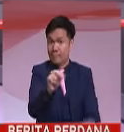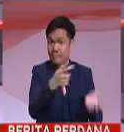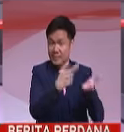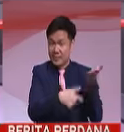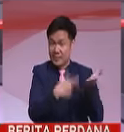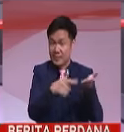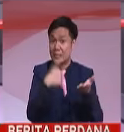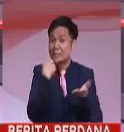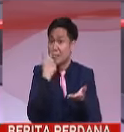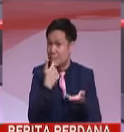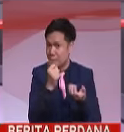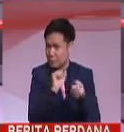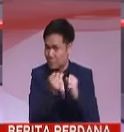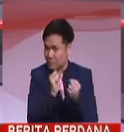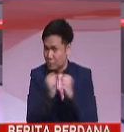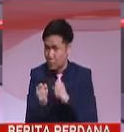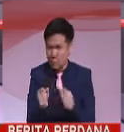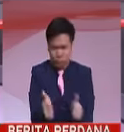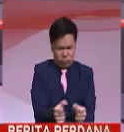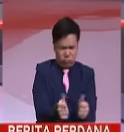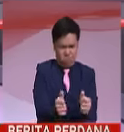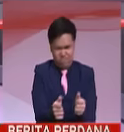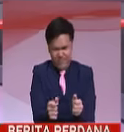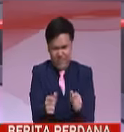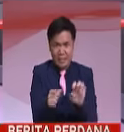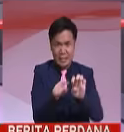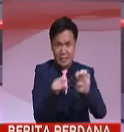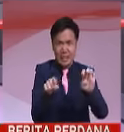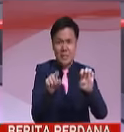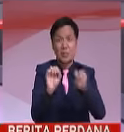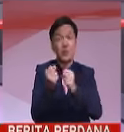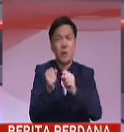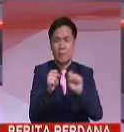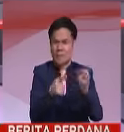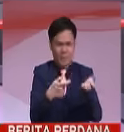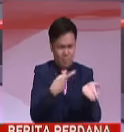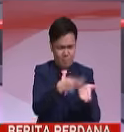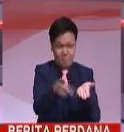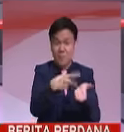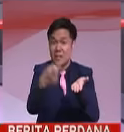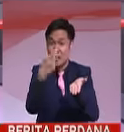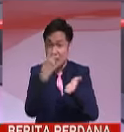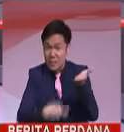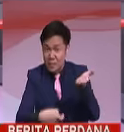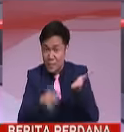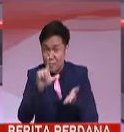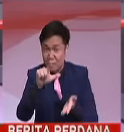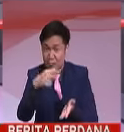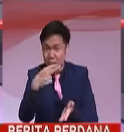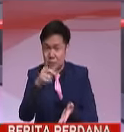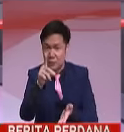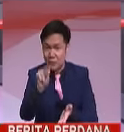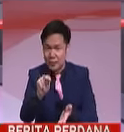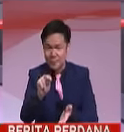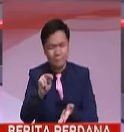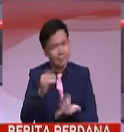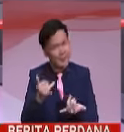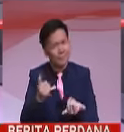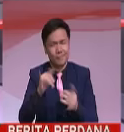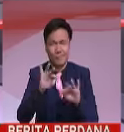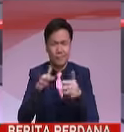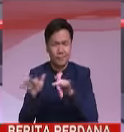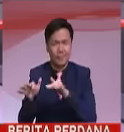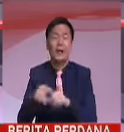dalam kalangan penggiat industri suka dilakoni isukan masih rendah Oleh karena itu bersatuan suka elektronik melalui SQL